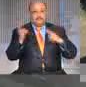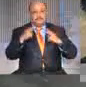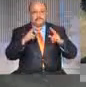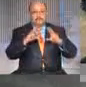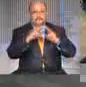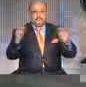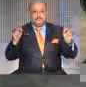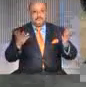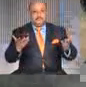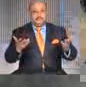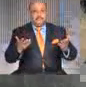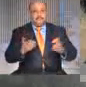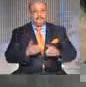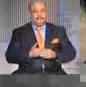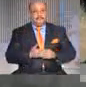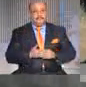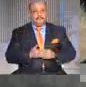ماهيش